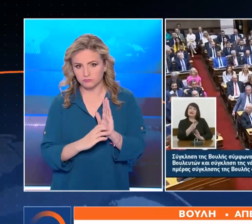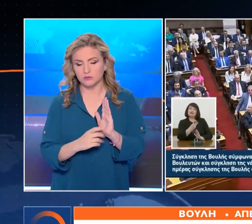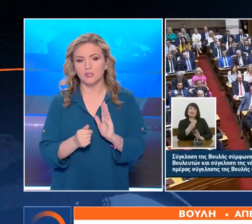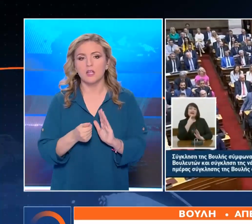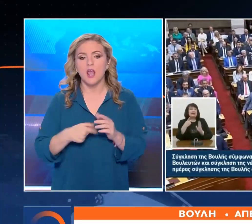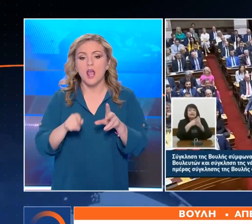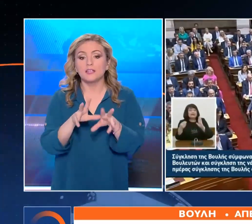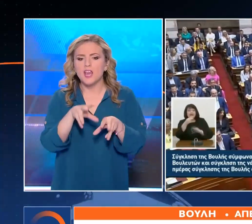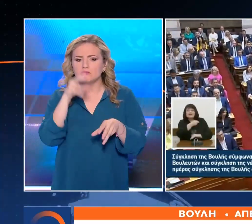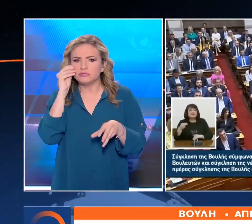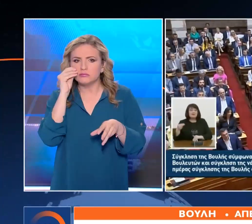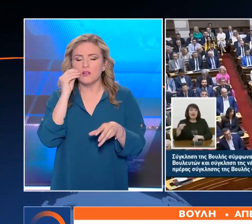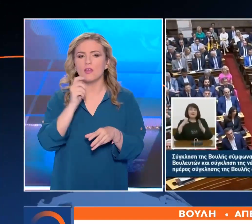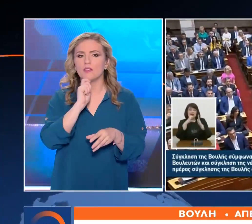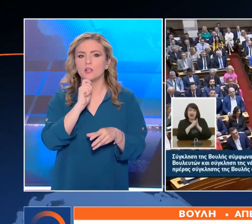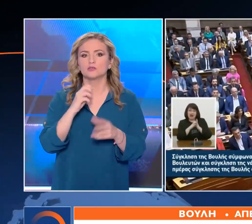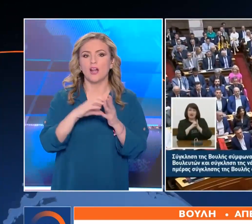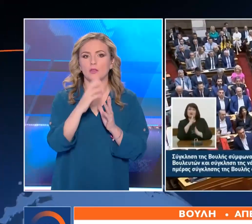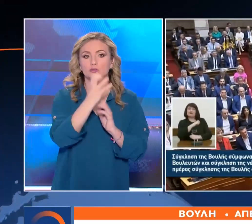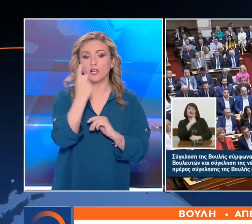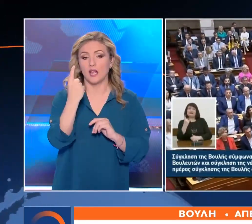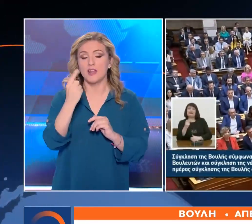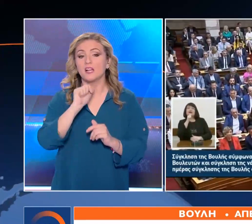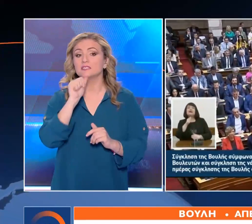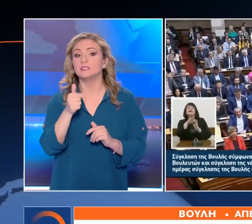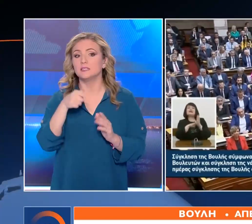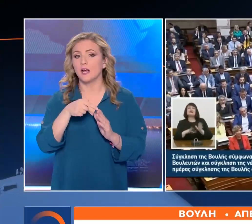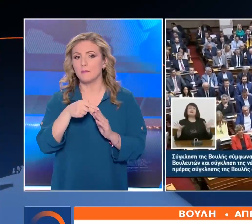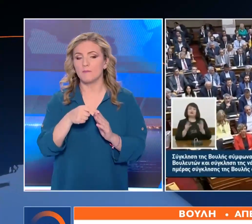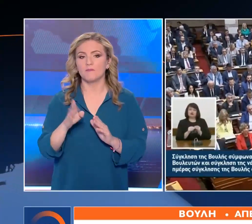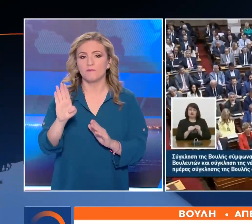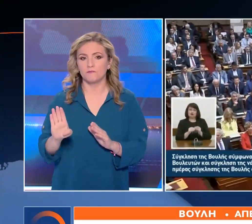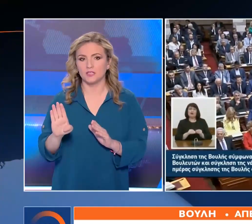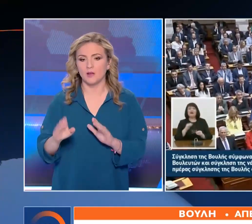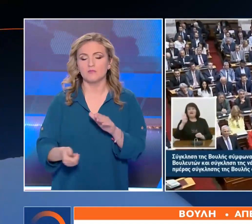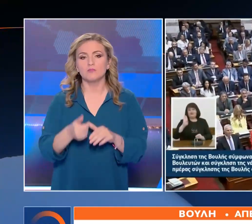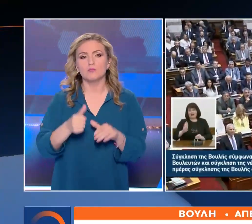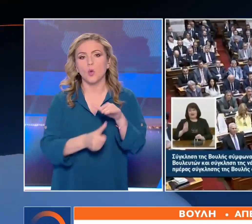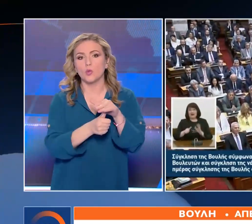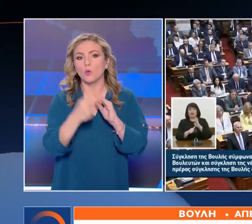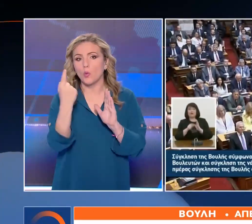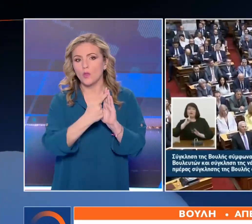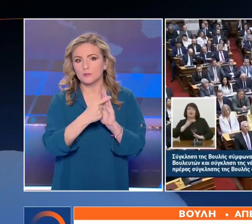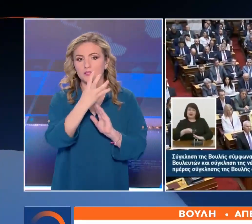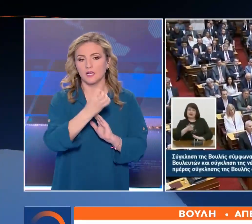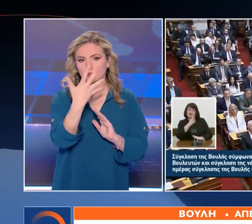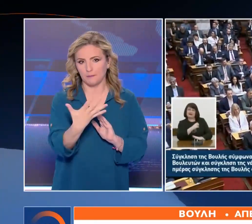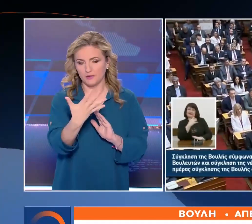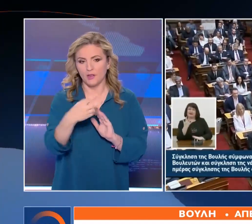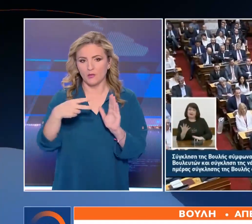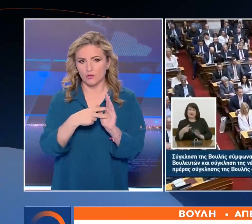ερμηνευτικής δήλωσης του άρθρου 41 του Συντάγματος, Β του Προεδρικού Διατάγματος 45